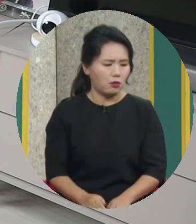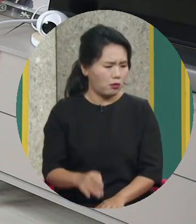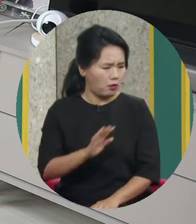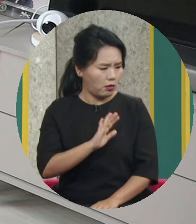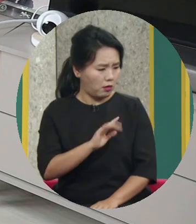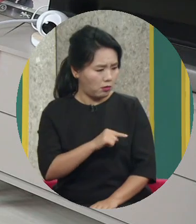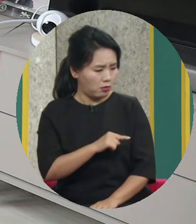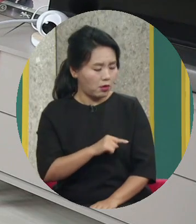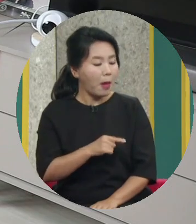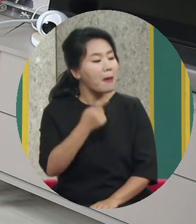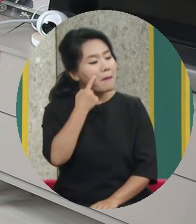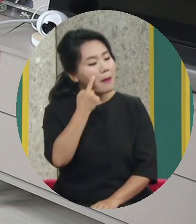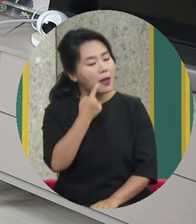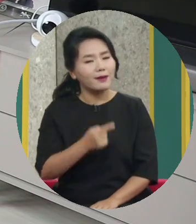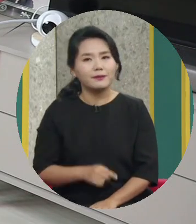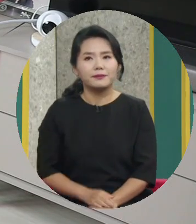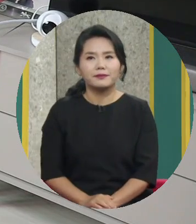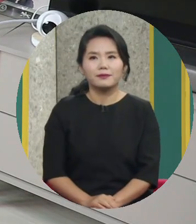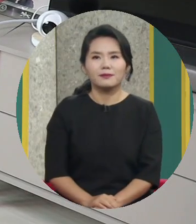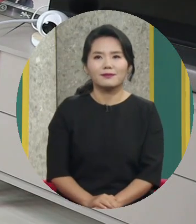아니요. 응, 해봐.